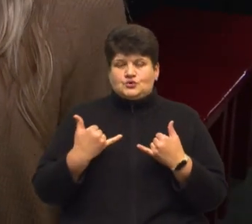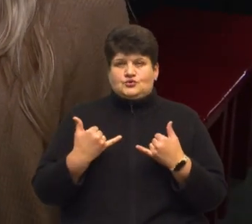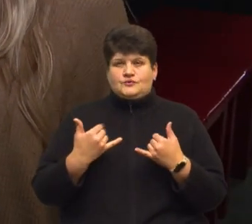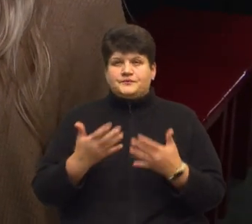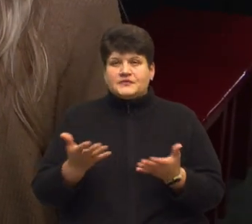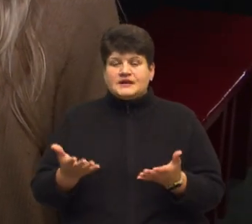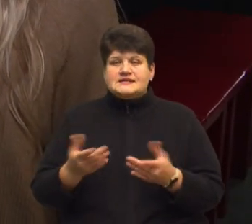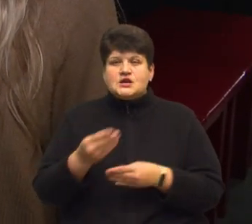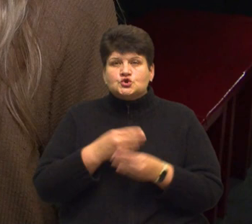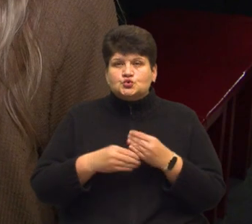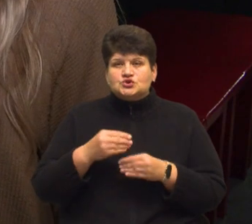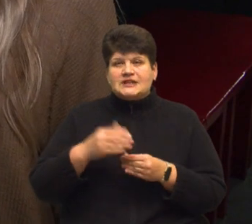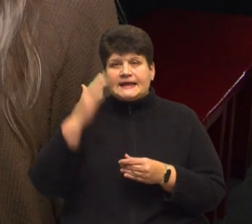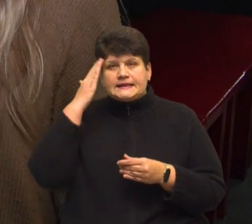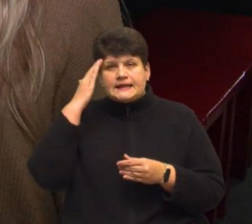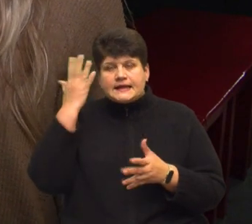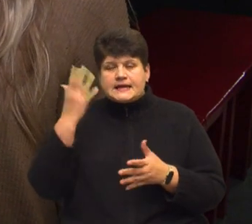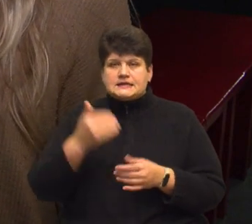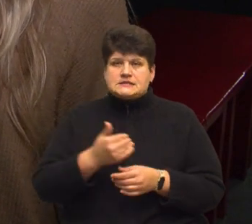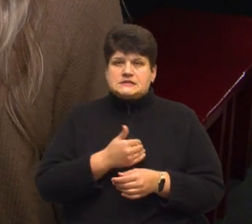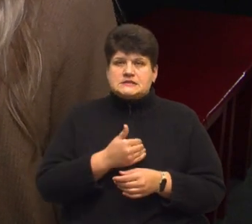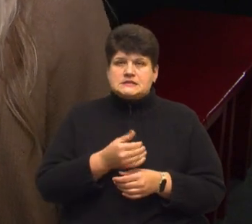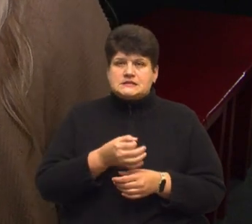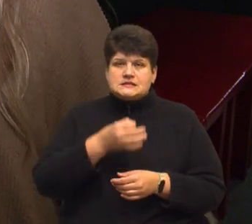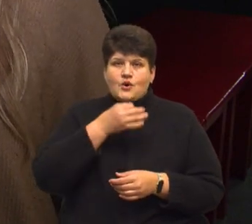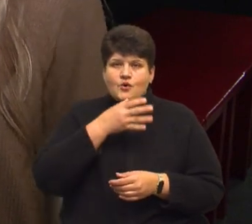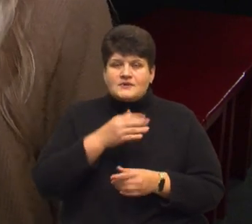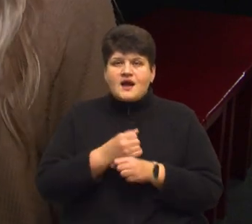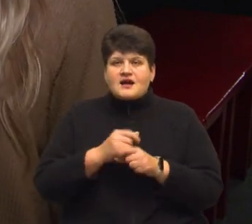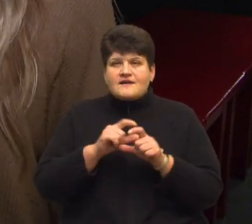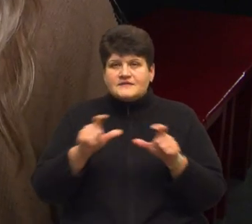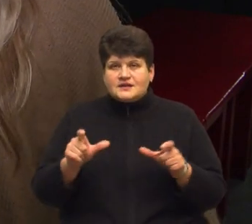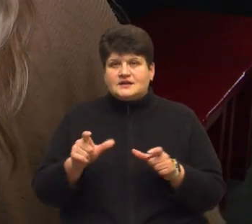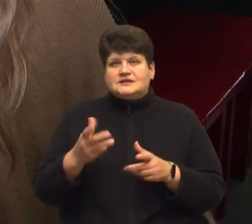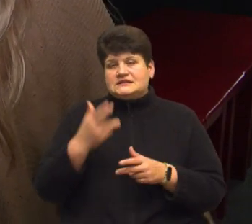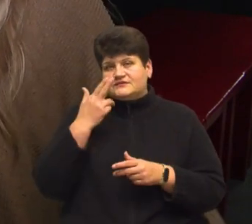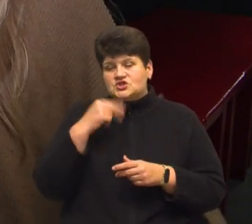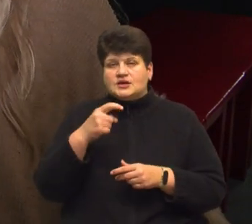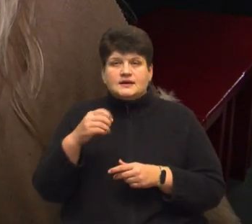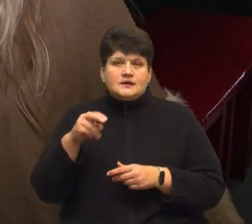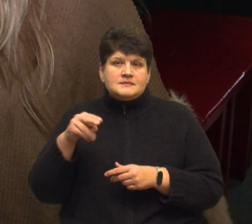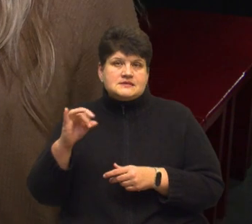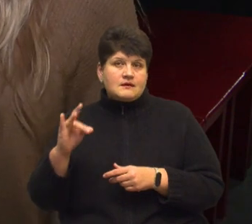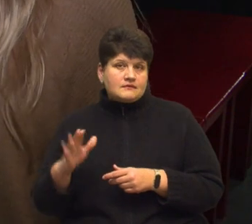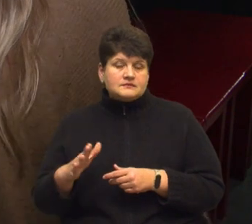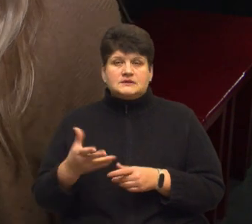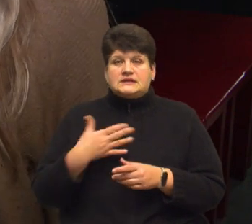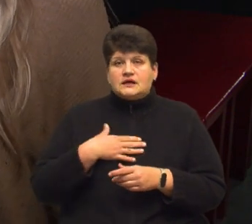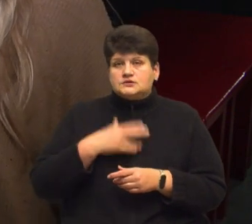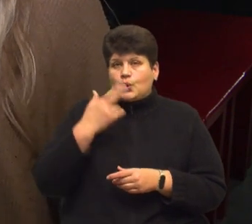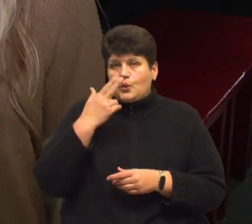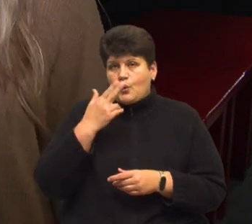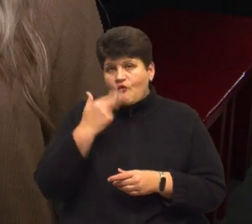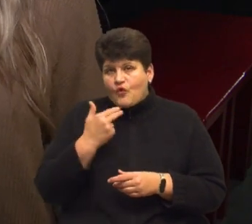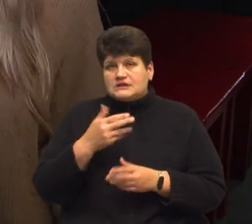штучний інтелект захоплення кав'ярнями звички хіпстерів наше комфортне стабільне